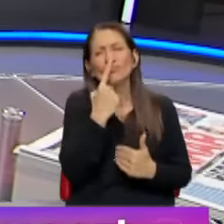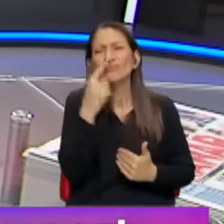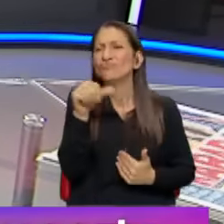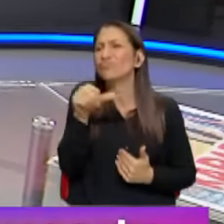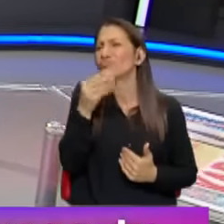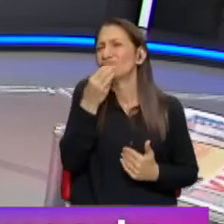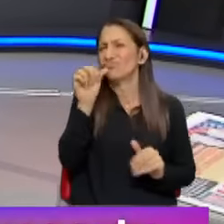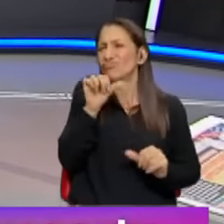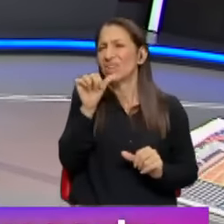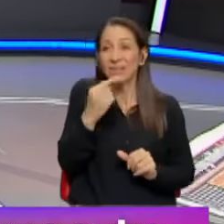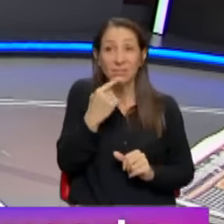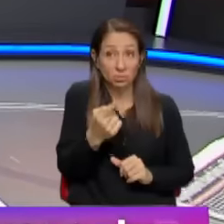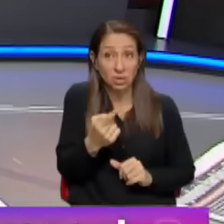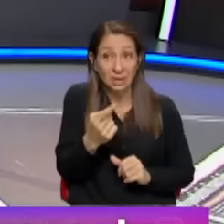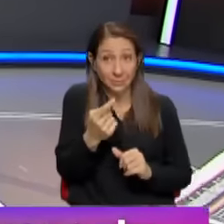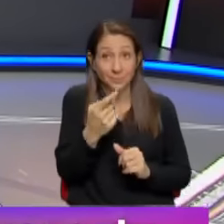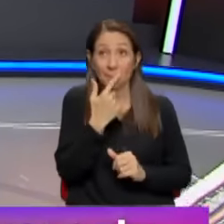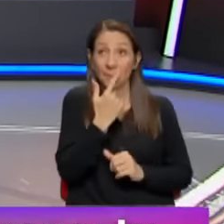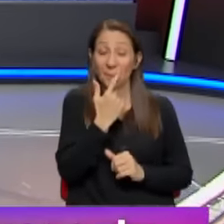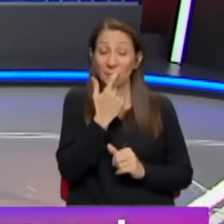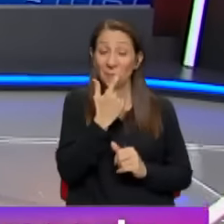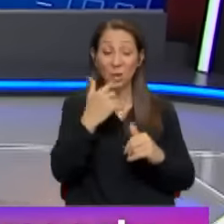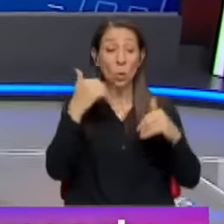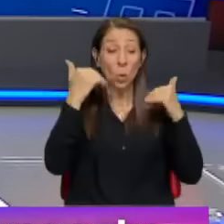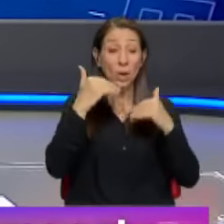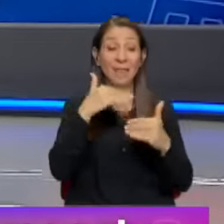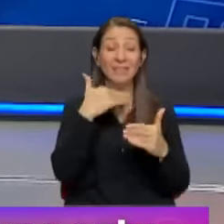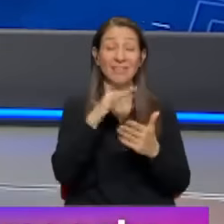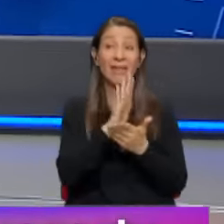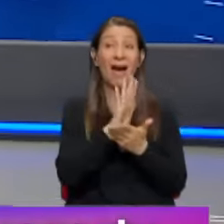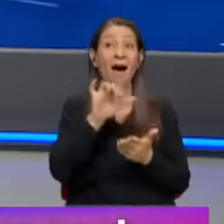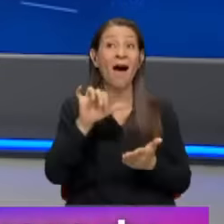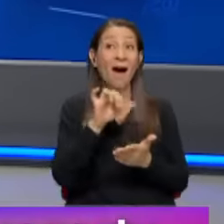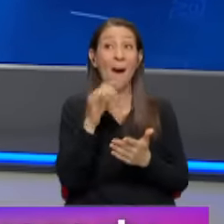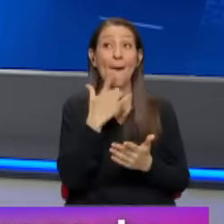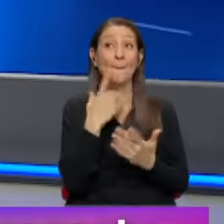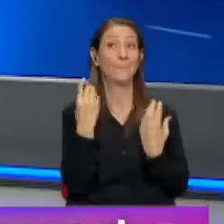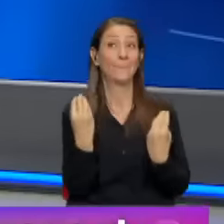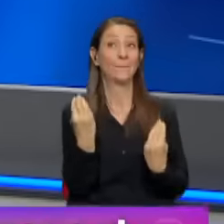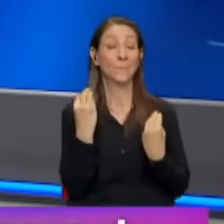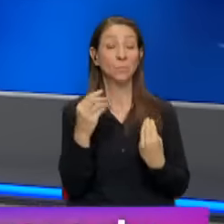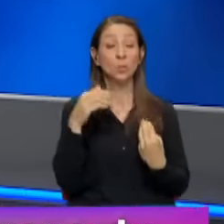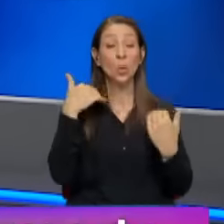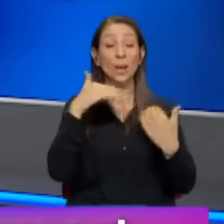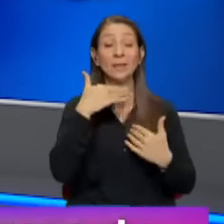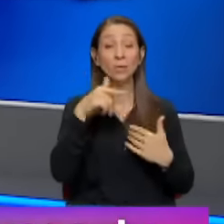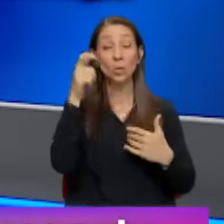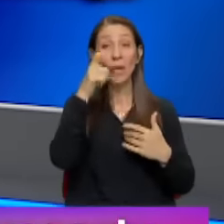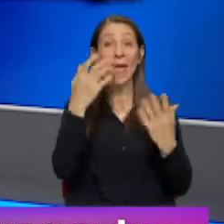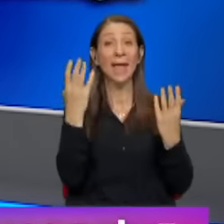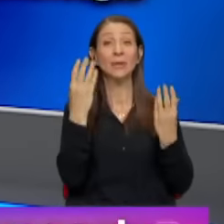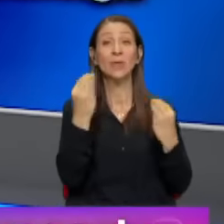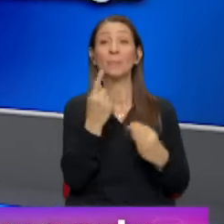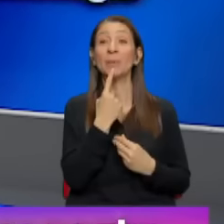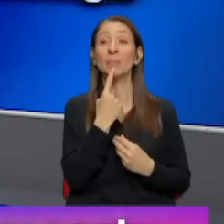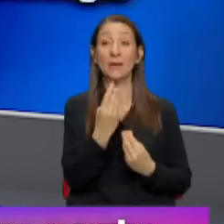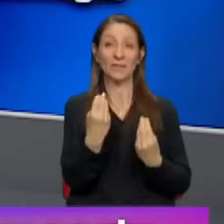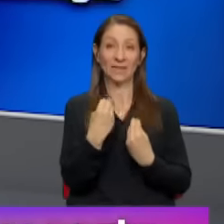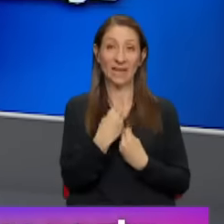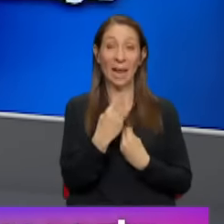yenmeyeceğini söylüyor demişti. Devamı. Koyun eti yağlı. Koyun eti güzeldir. Koyun eti bu ülkede, ülkeye de en güzel tadı